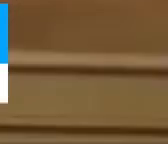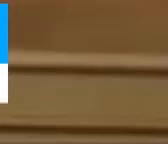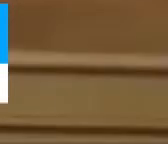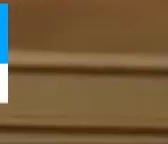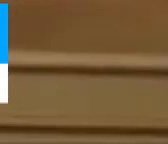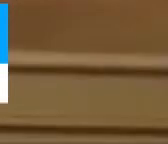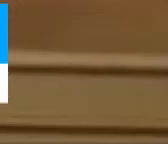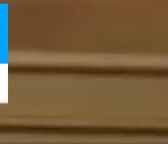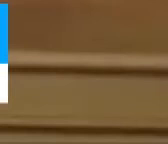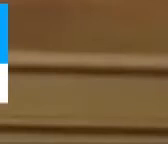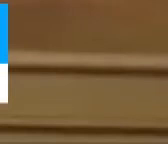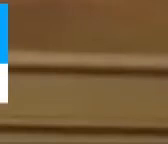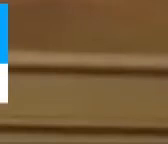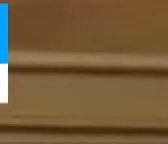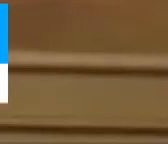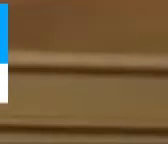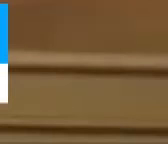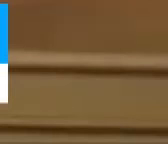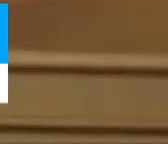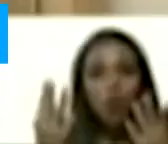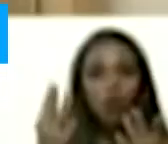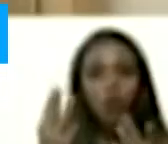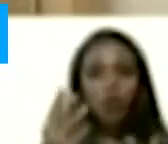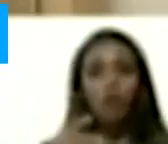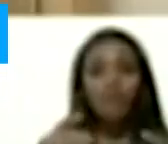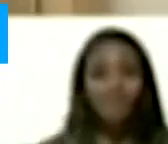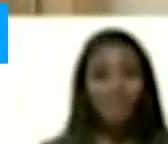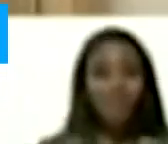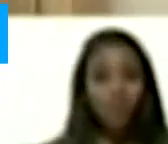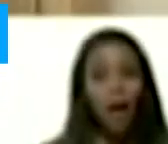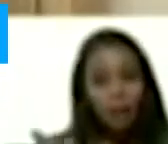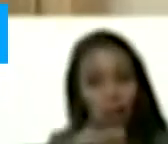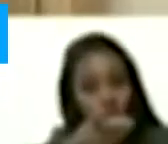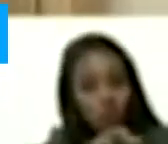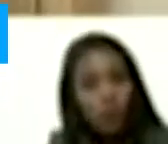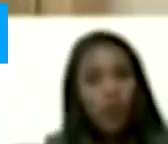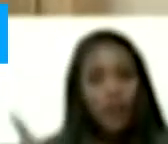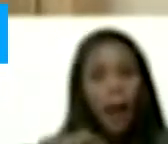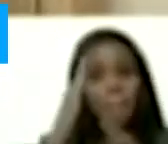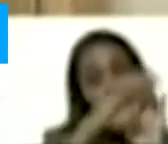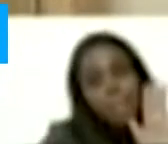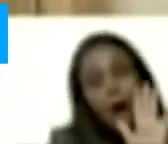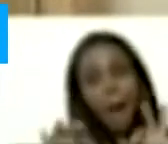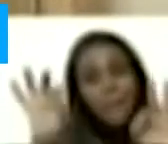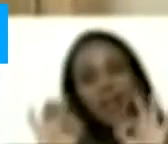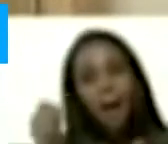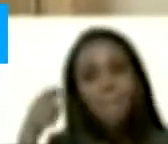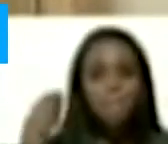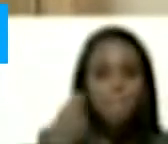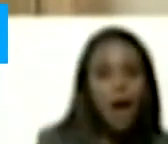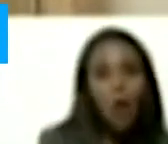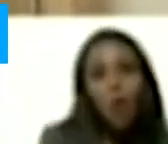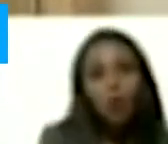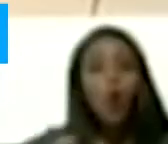ee Venezuela. Si la mid ah madaxweyne Maduro, Maraykanku waxa uu eedeymo ku soo oogay tiro saraakiil sarsare oo ka